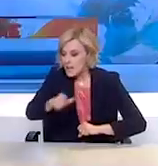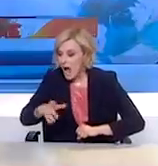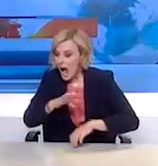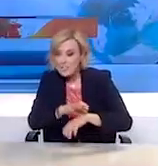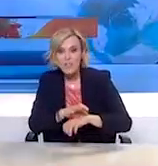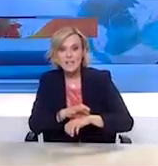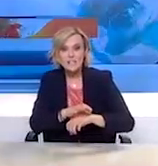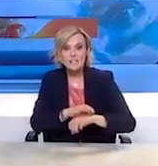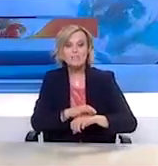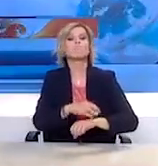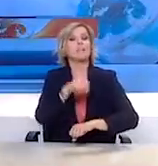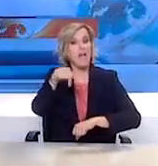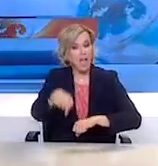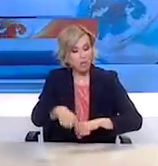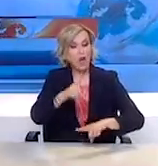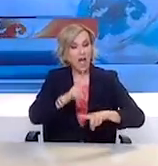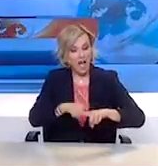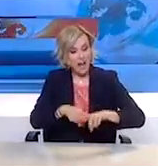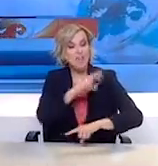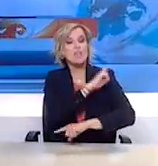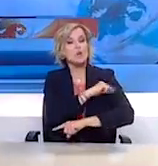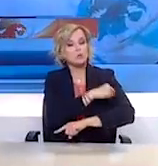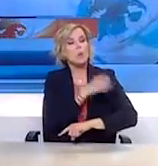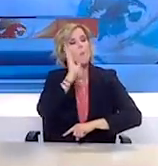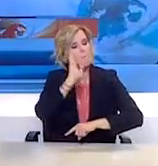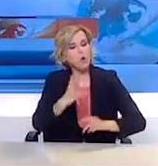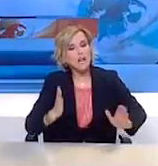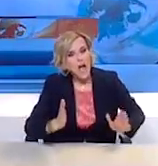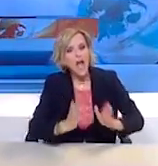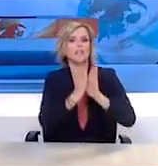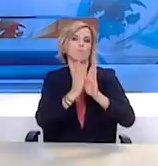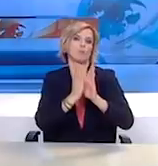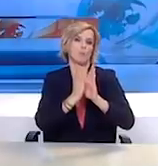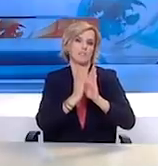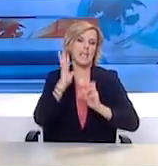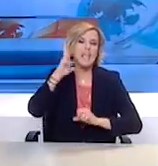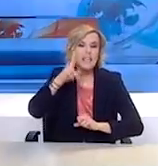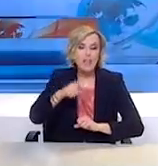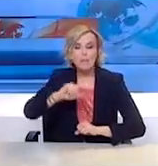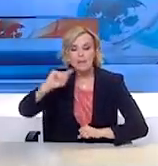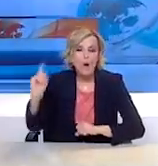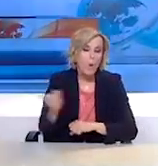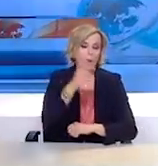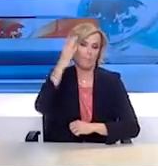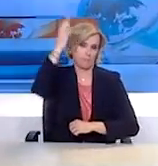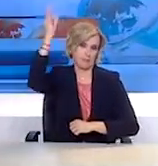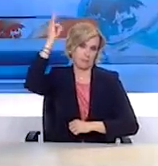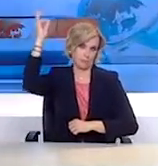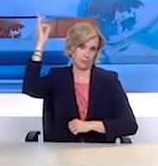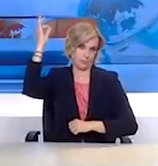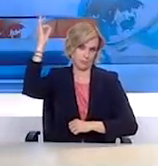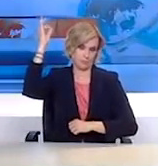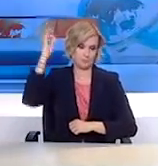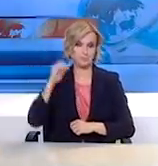υγείας ανταποκρίνεται στις ανάγκες των ασθενών και αυτό καταδεικνύεται καθημερινά στην περίπτωση του κορονοϊού. Επιτρέψτε μου να πω ότι